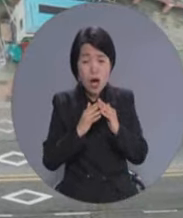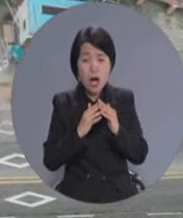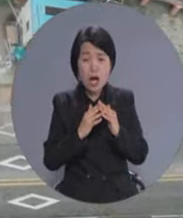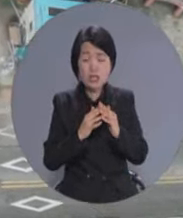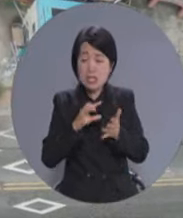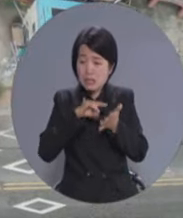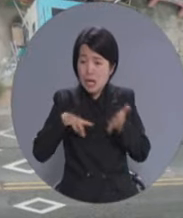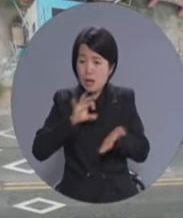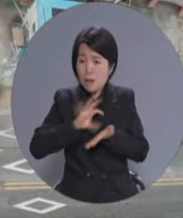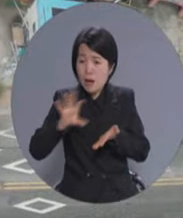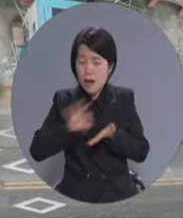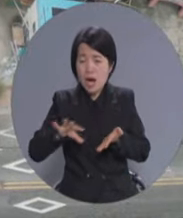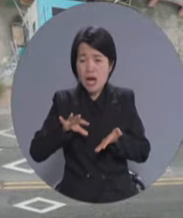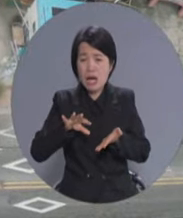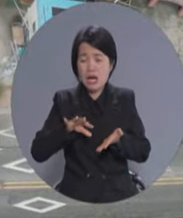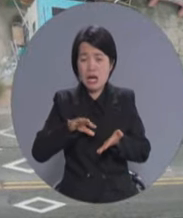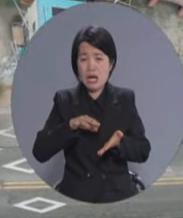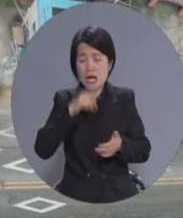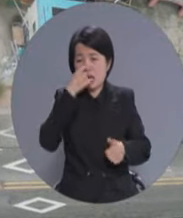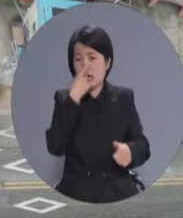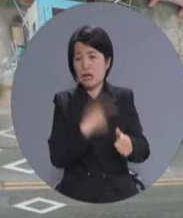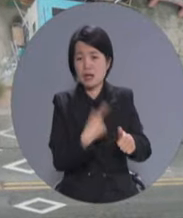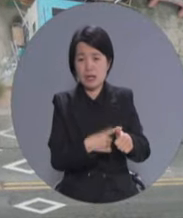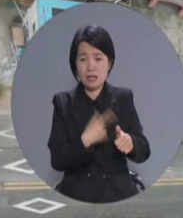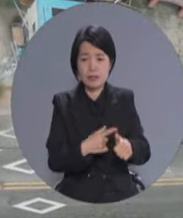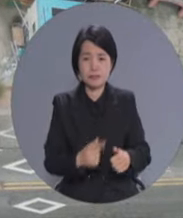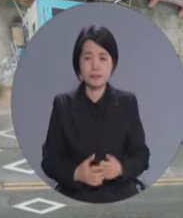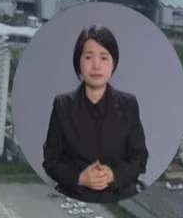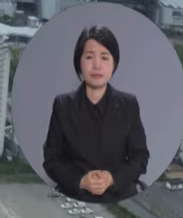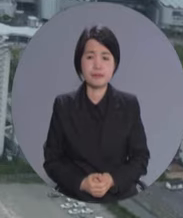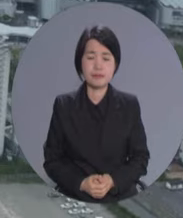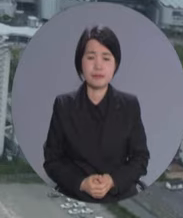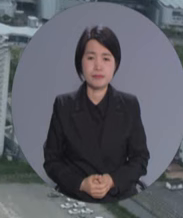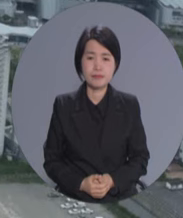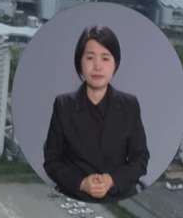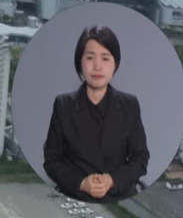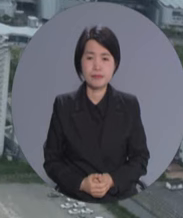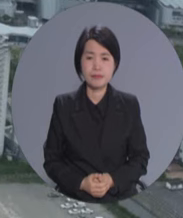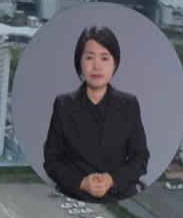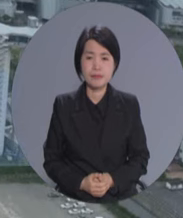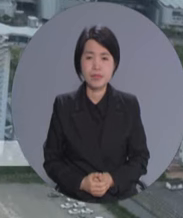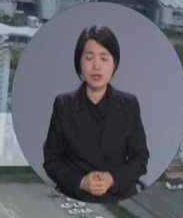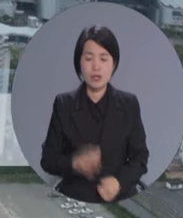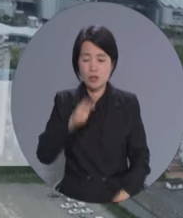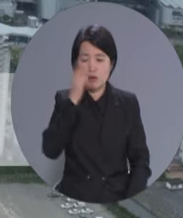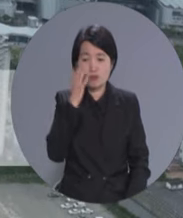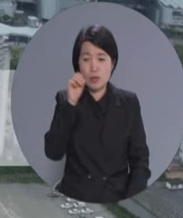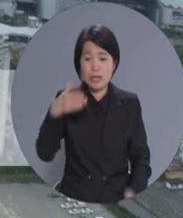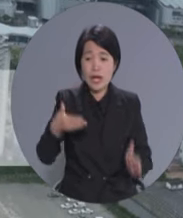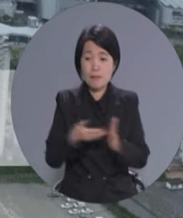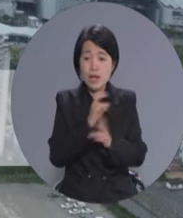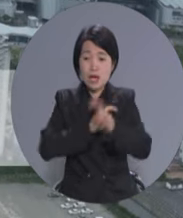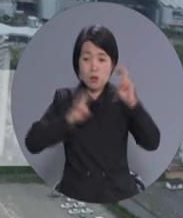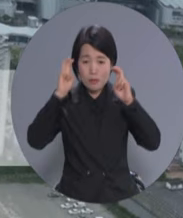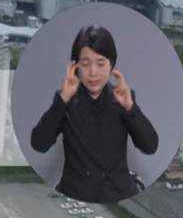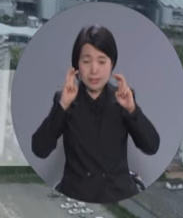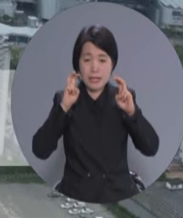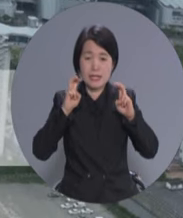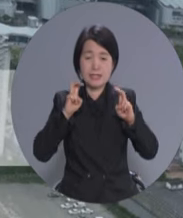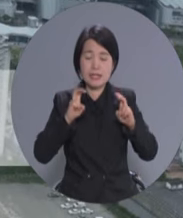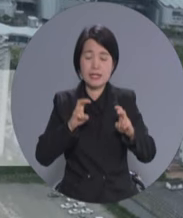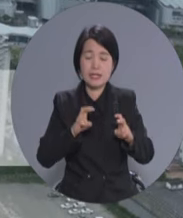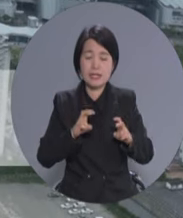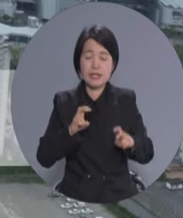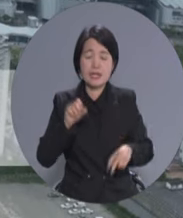됐습니다 MBC 뉴스 왕입니다 여수광양 항만공사가 글로벌 해양 레저 관광